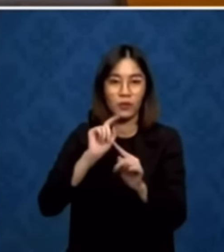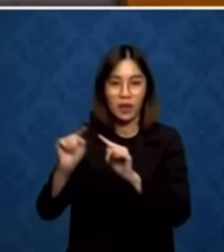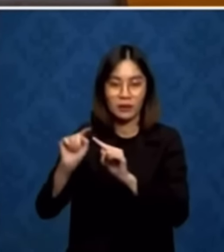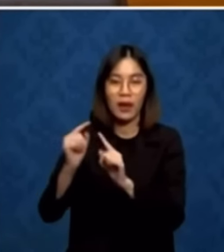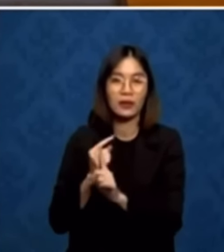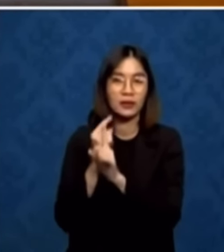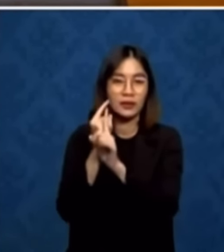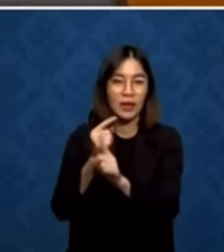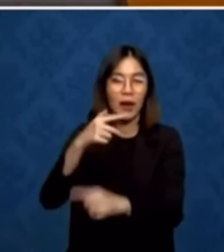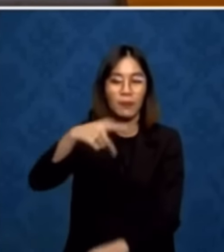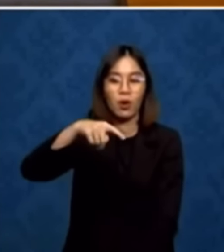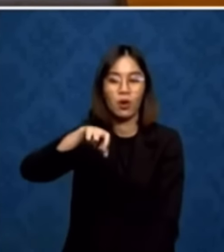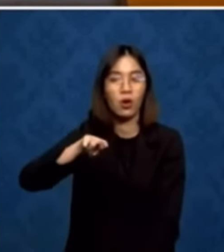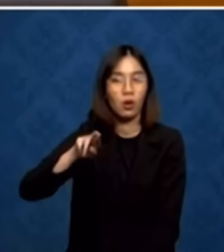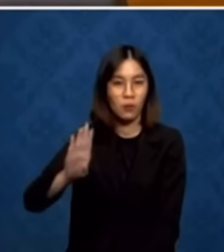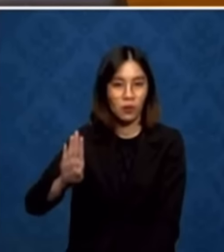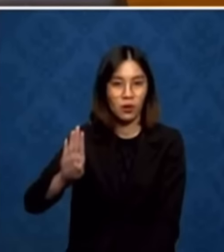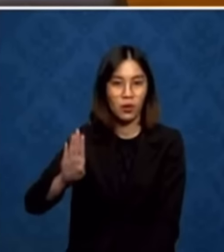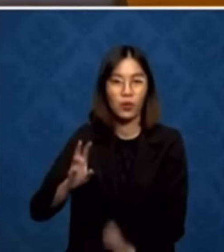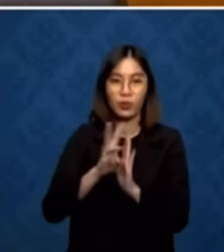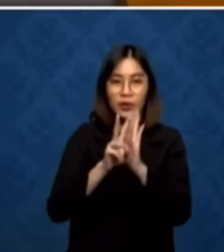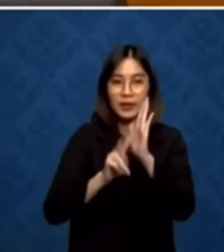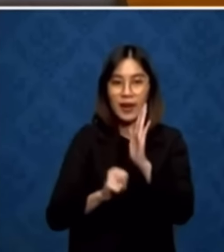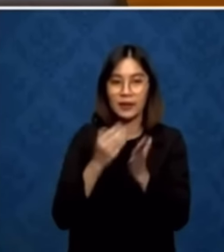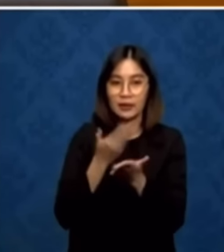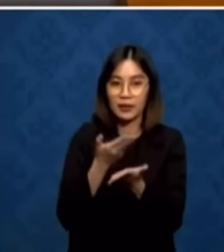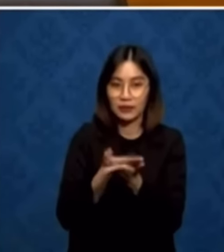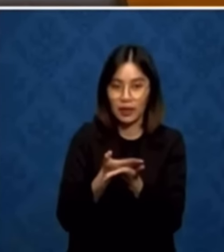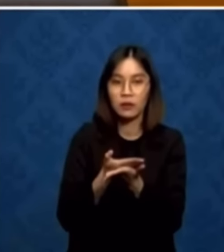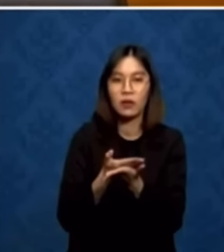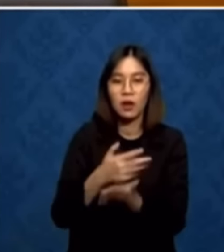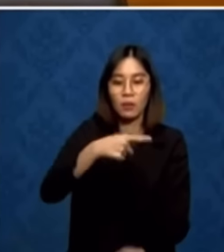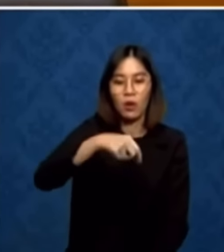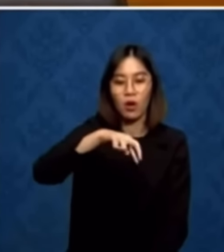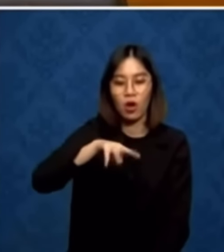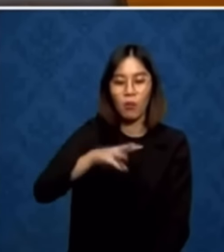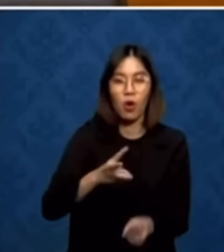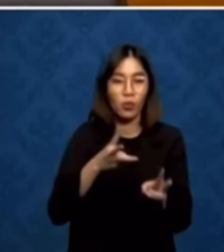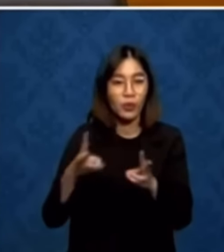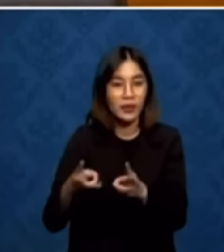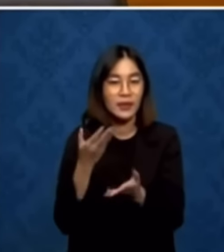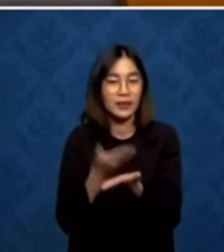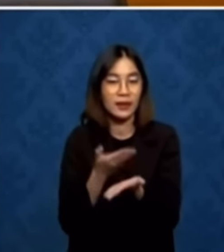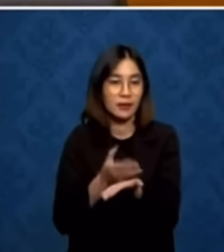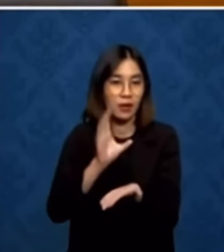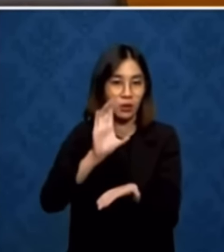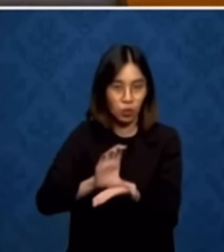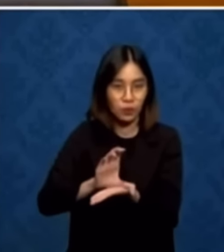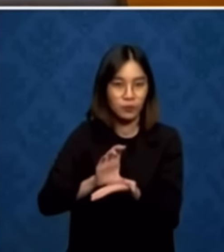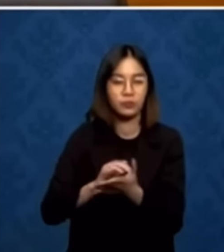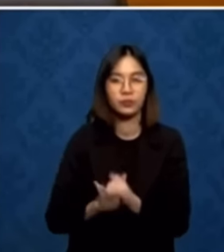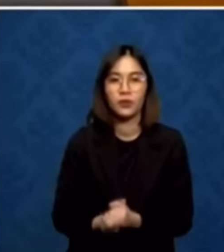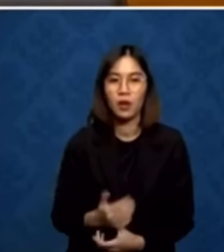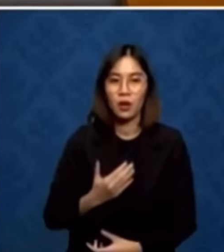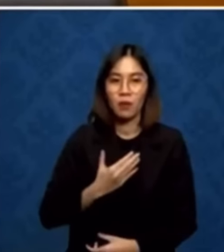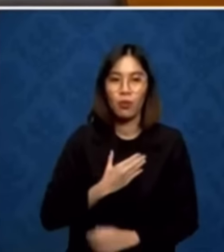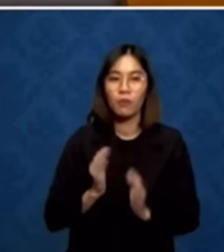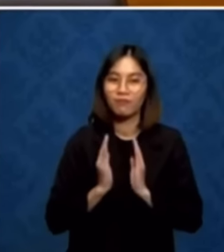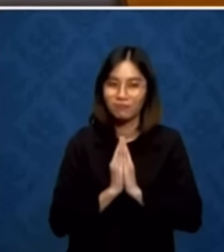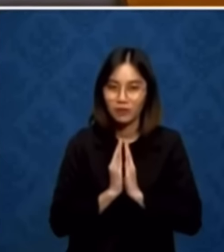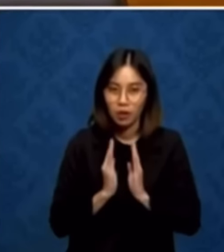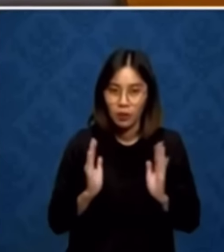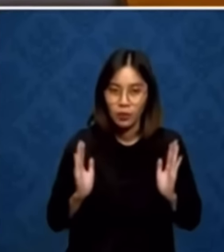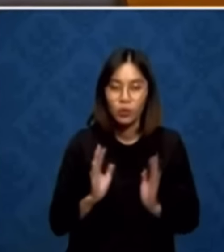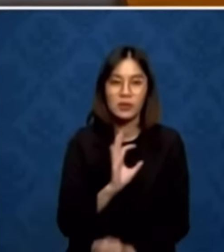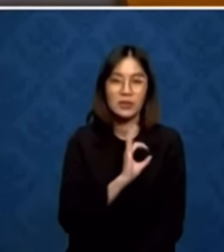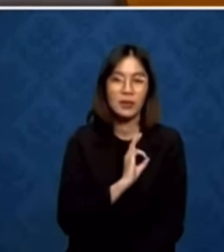ามพ.ร.บ.วินัยทางการเงินการคลังแล้วก็พ.ร.บ.วิธีการงบประมาณนะครับผมก็ต้องขอบคุณนะครับที่ท่านส